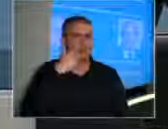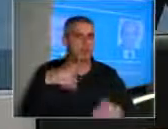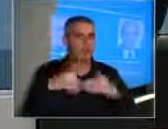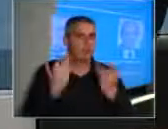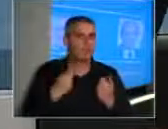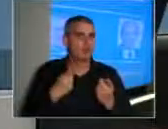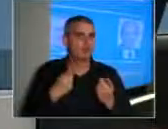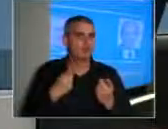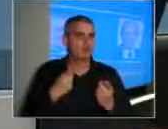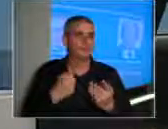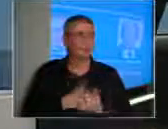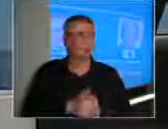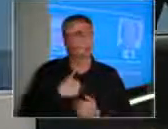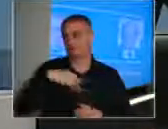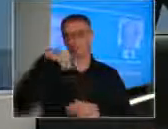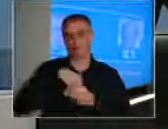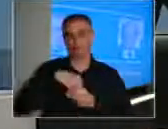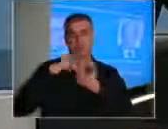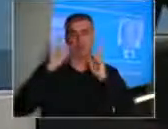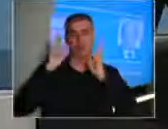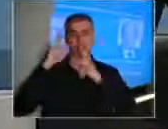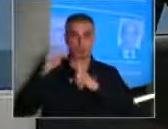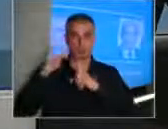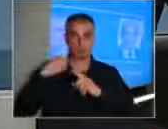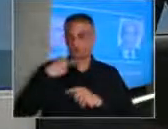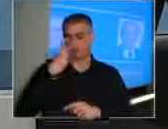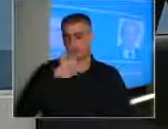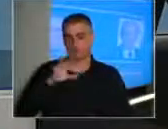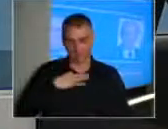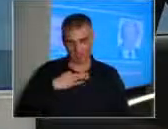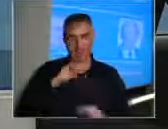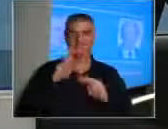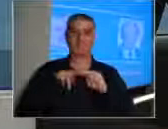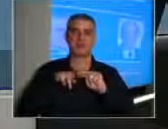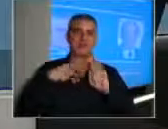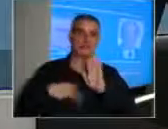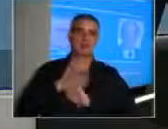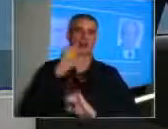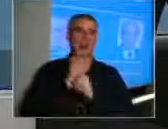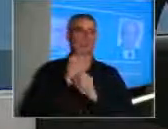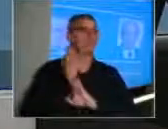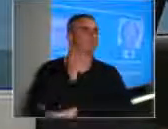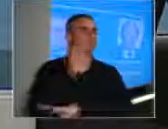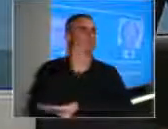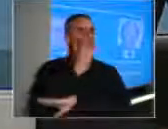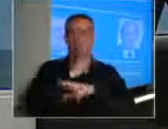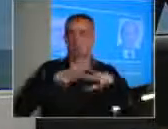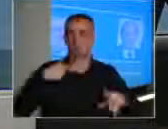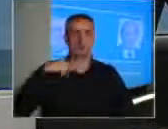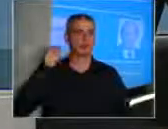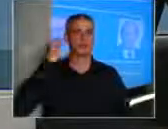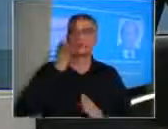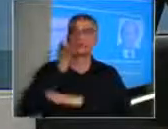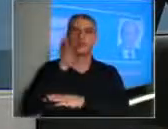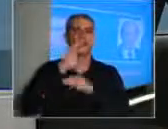בבוקר? אני מצביע ברעננה, יראה את הילדים קצת, ואז נצא לעבוד, לחרוש את כל הארץ, להסתובב בין